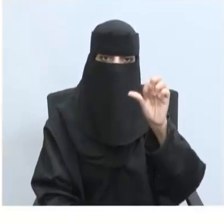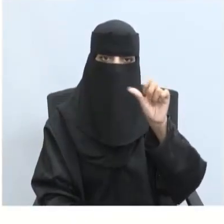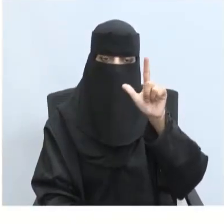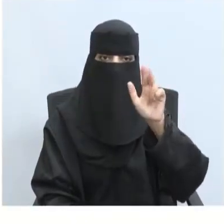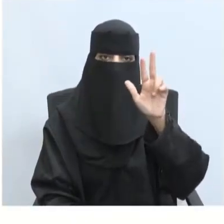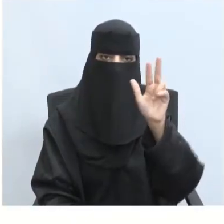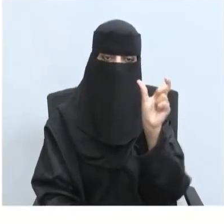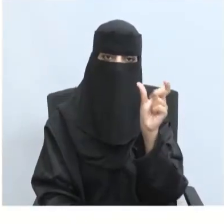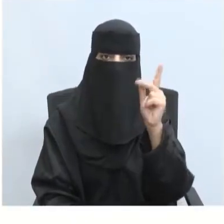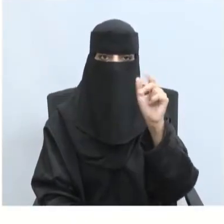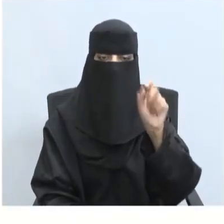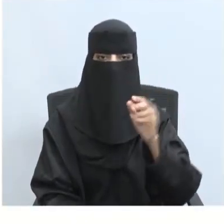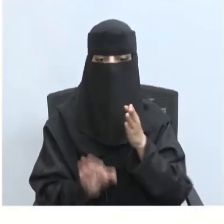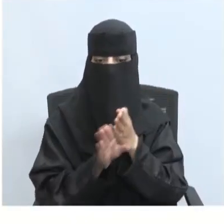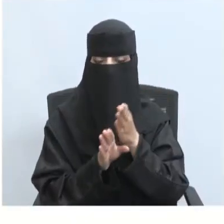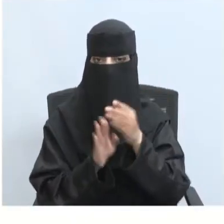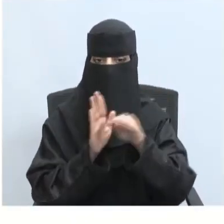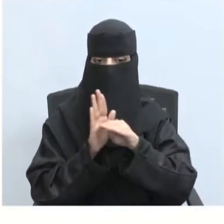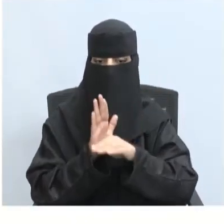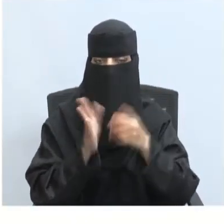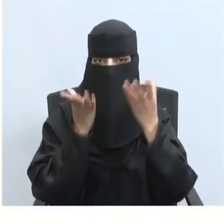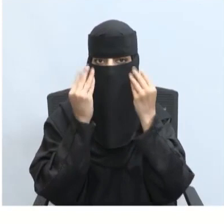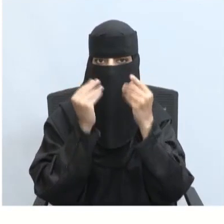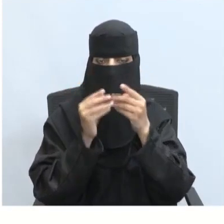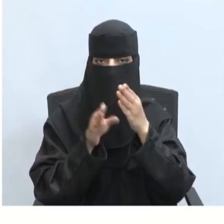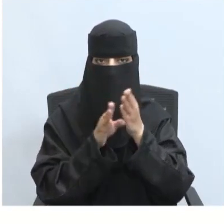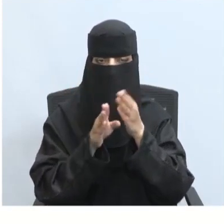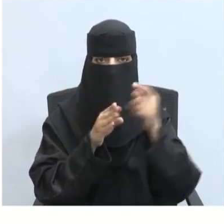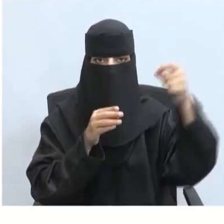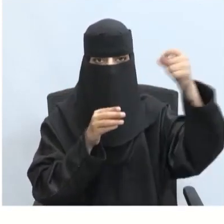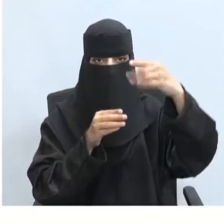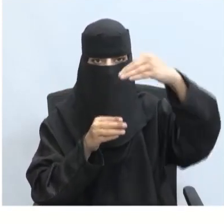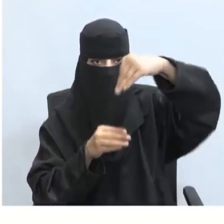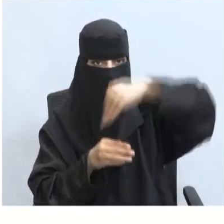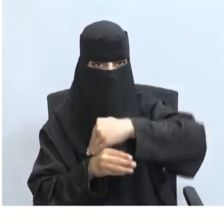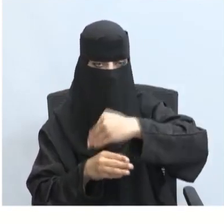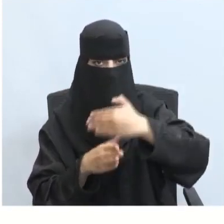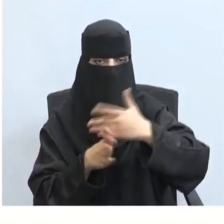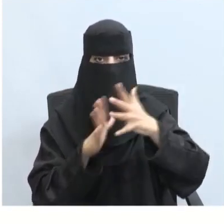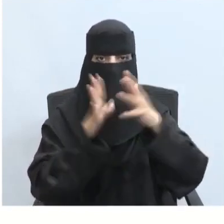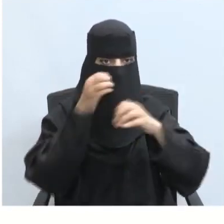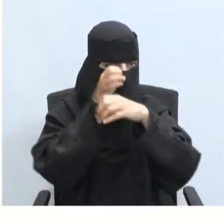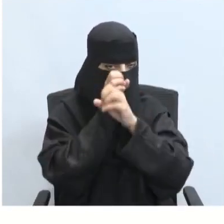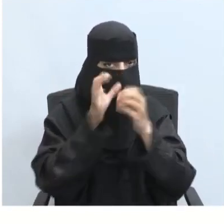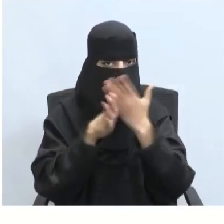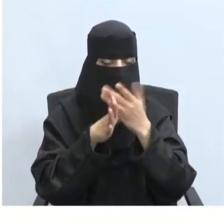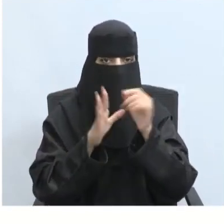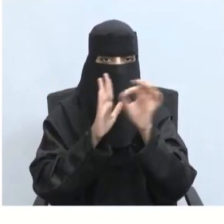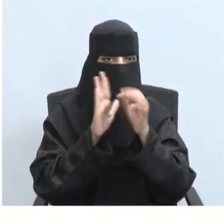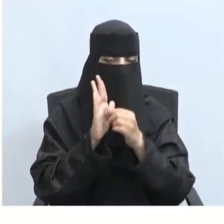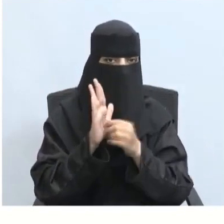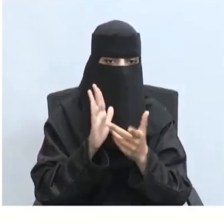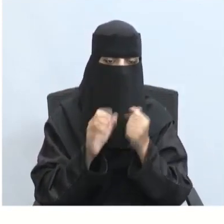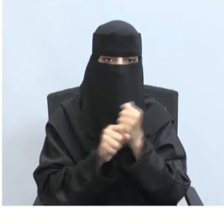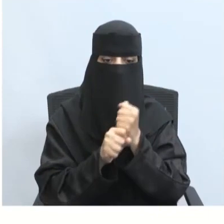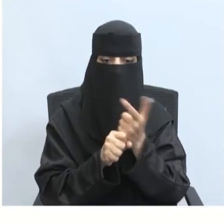النظر من الخصائص التي تعلمناها حول انكسار الضوء بان العدسات غالبا كانت تستخدم في ماذا